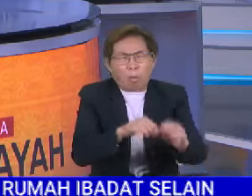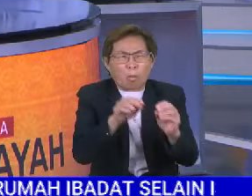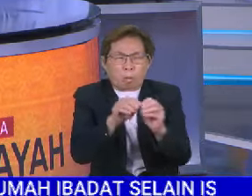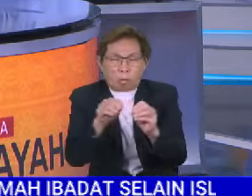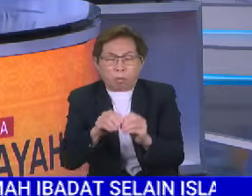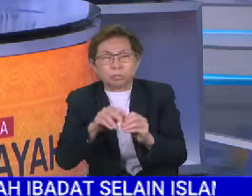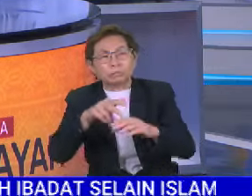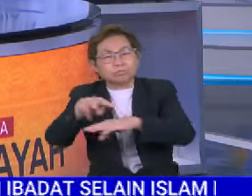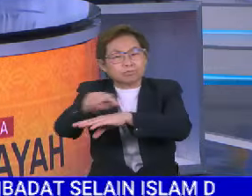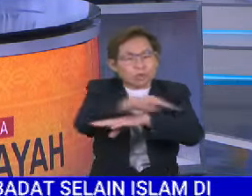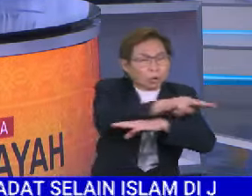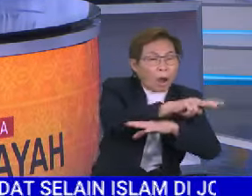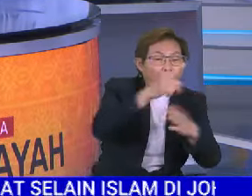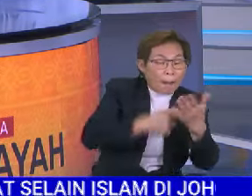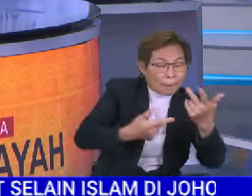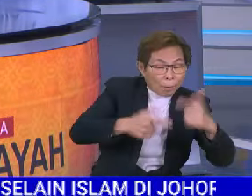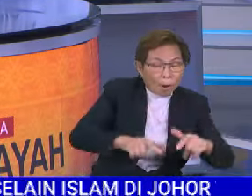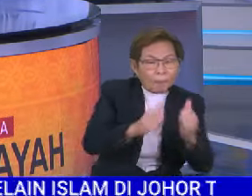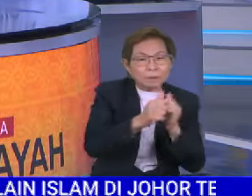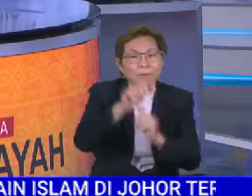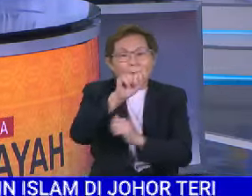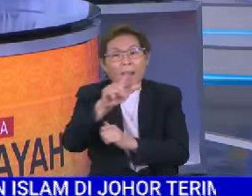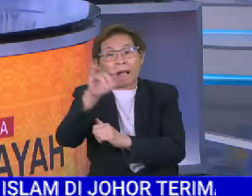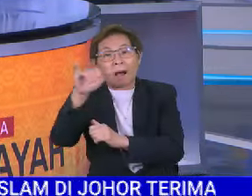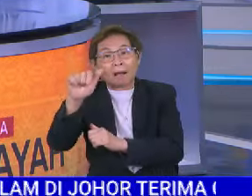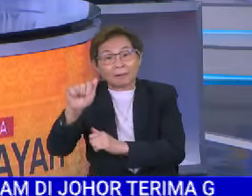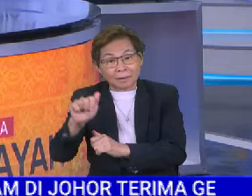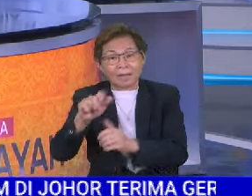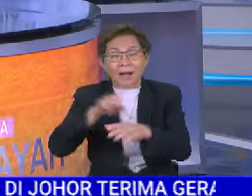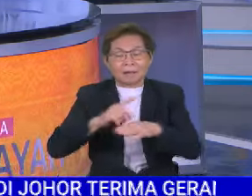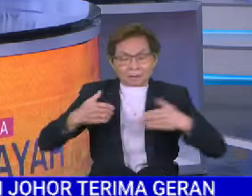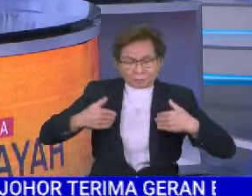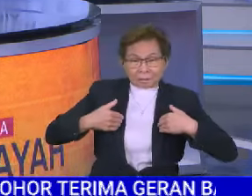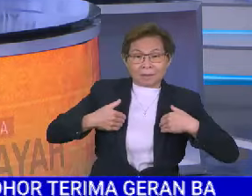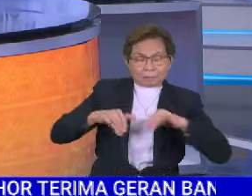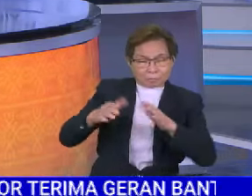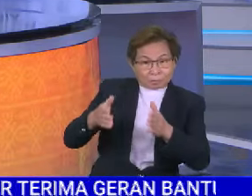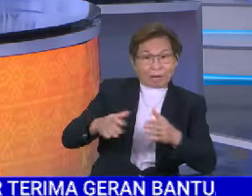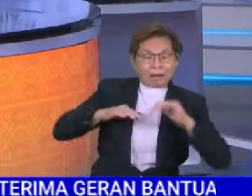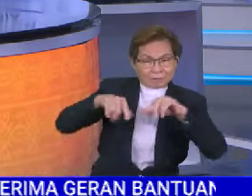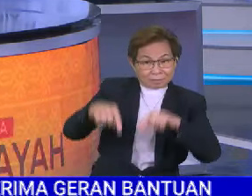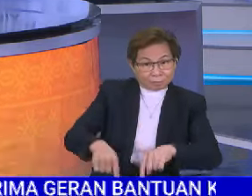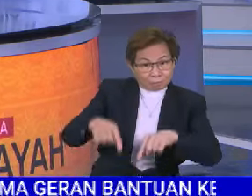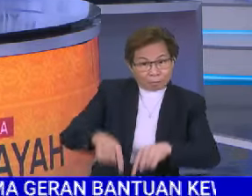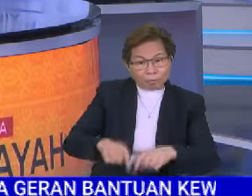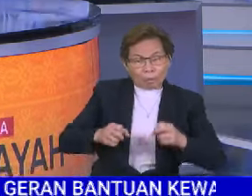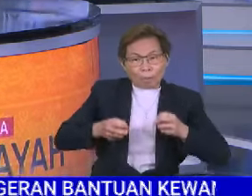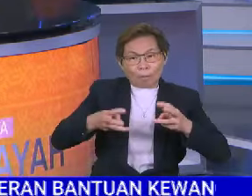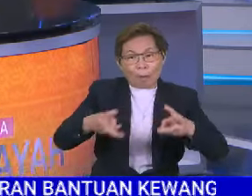meninjau situasi semasa bersama Adelia Habibullah yang kini berada di Lembaga Lebuh Raya Malaysia. Teruskan